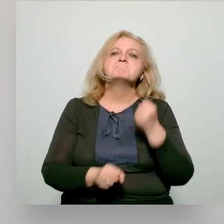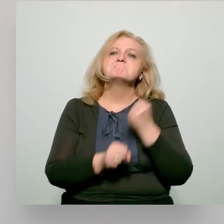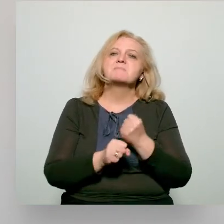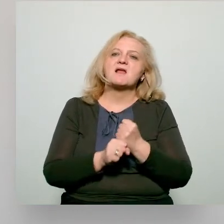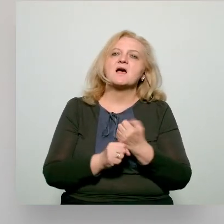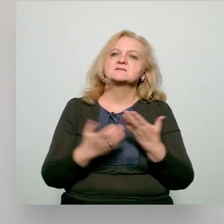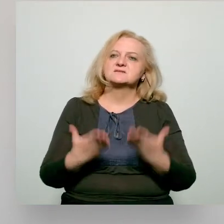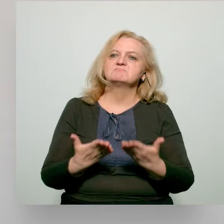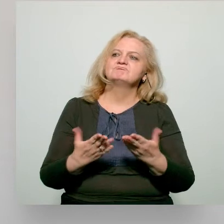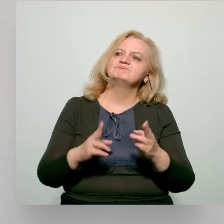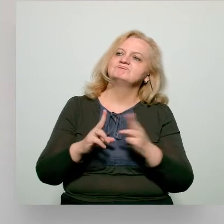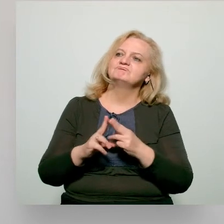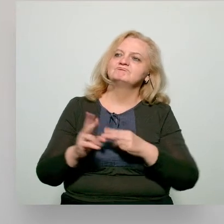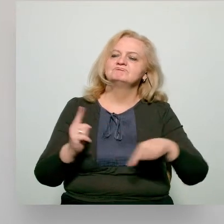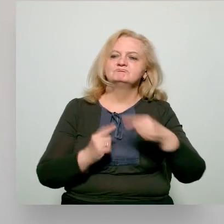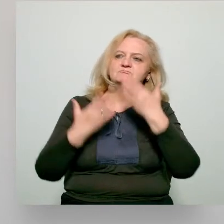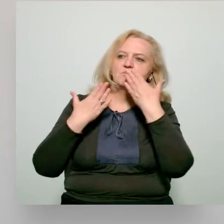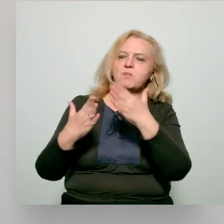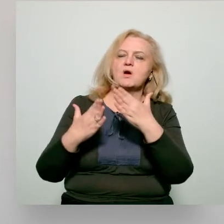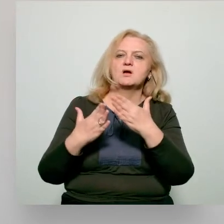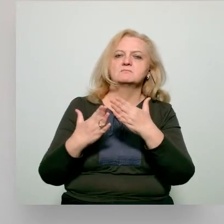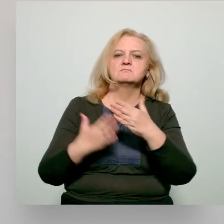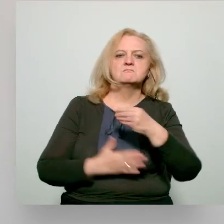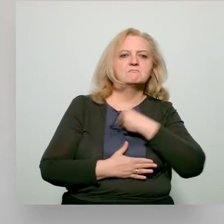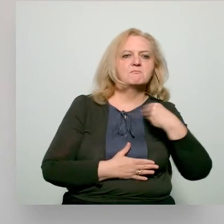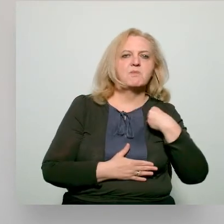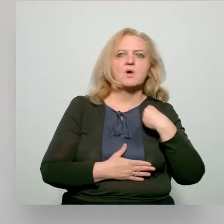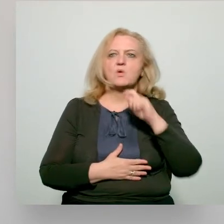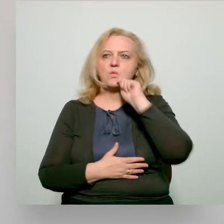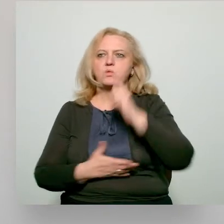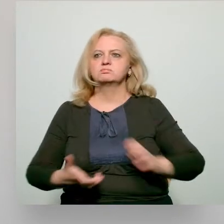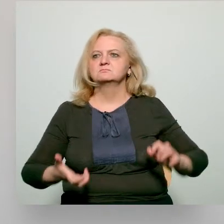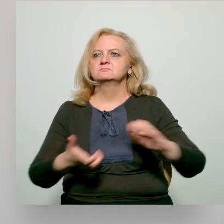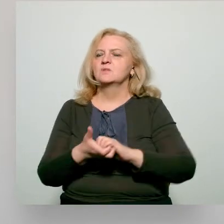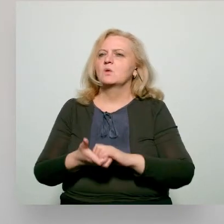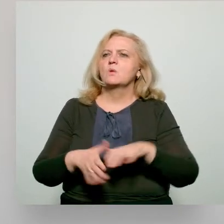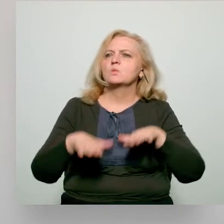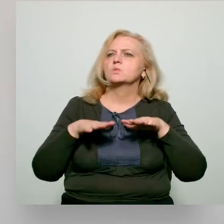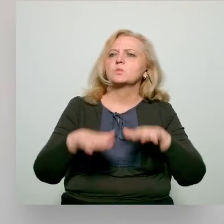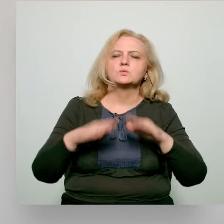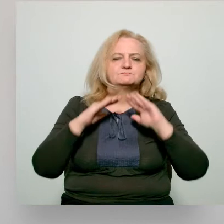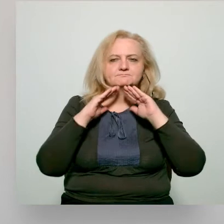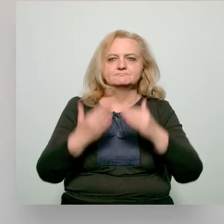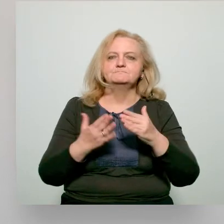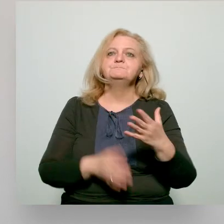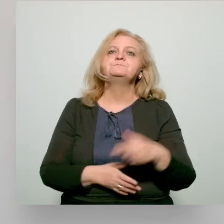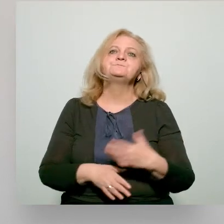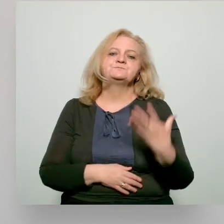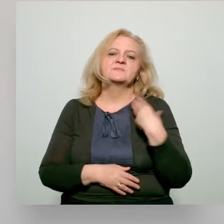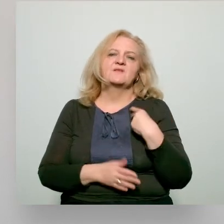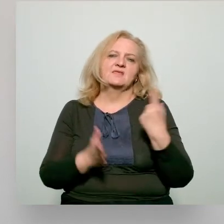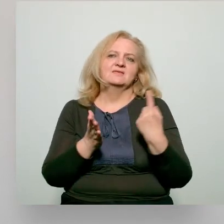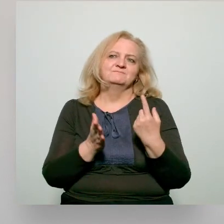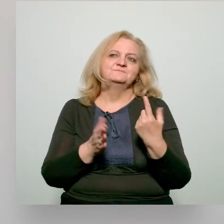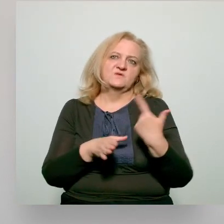i pokazaniem tych naszych relacji polsko-ukraińskich. My bardzo wiele zawdzięczamy w wieku